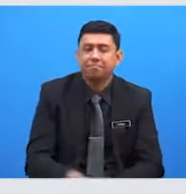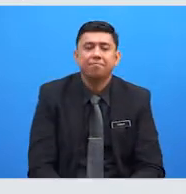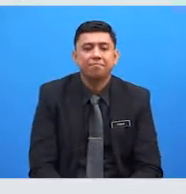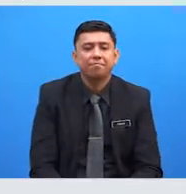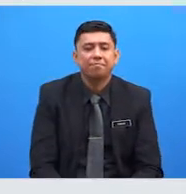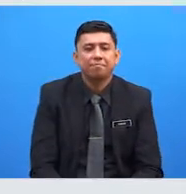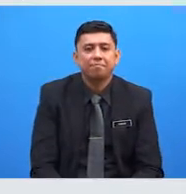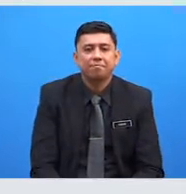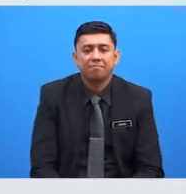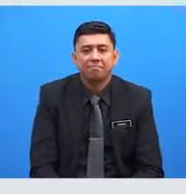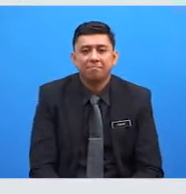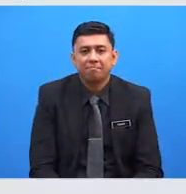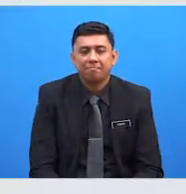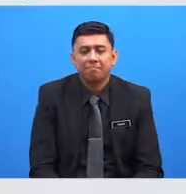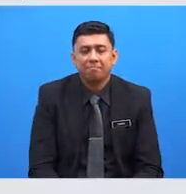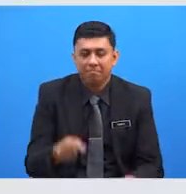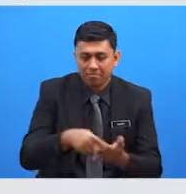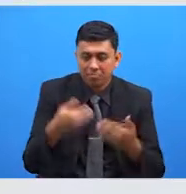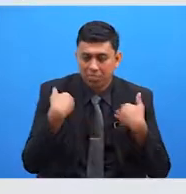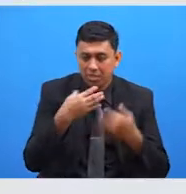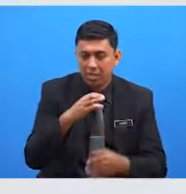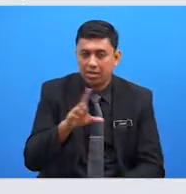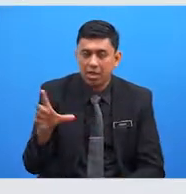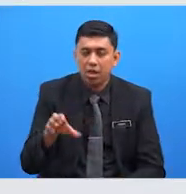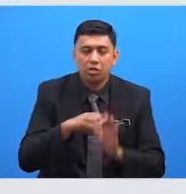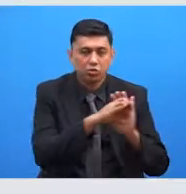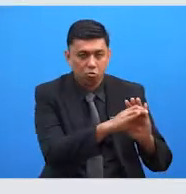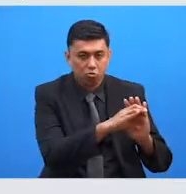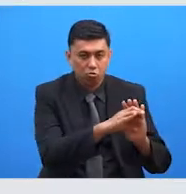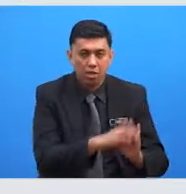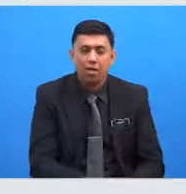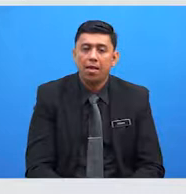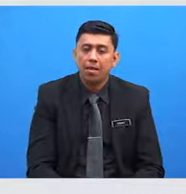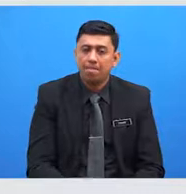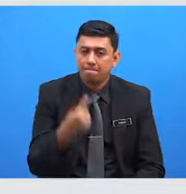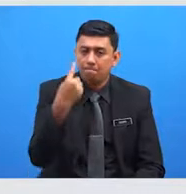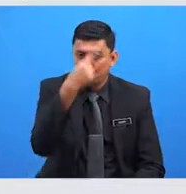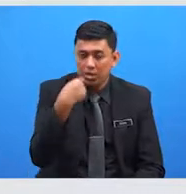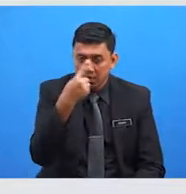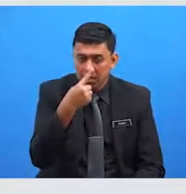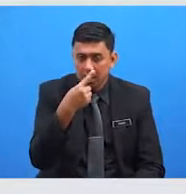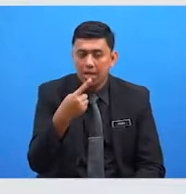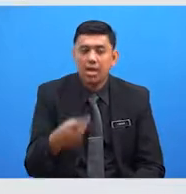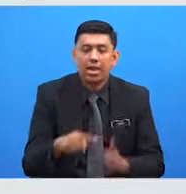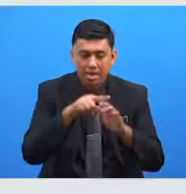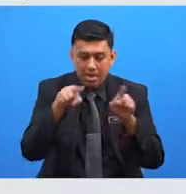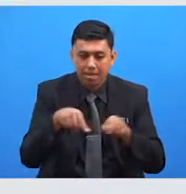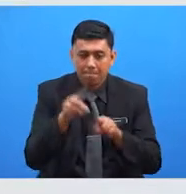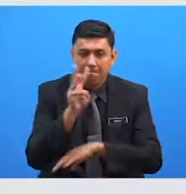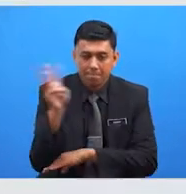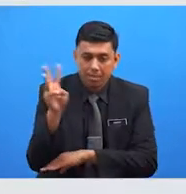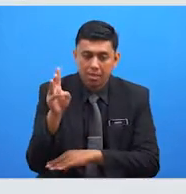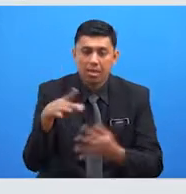Ini adalah contoh antara muka laman web yang menggunakan butang